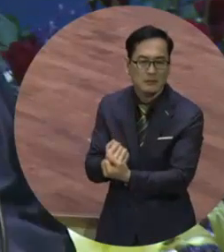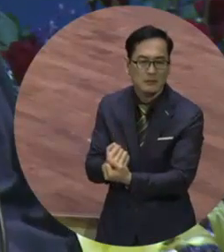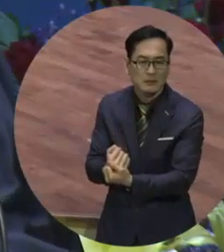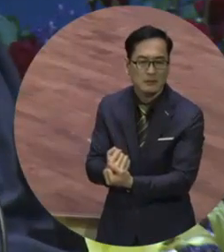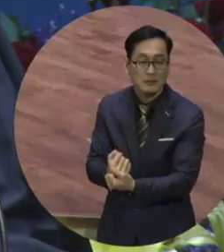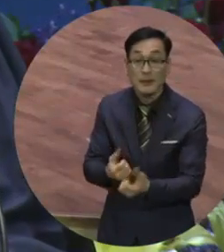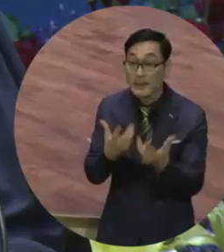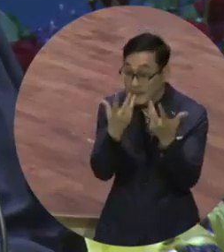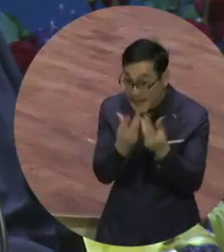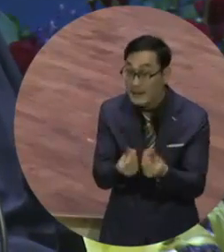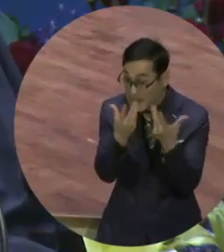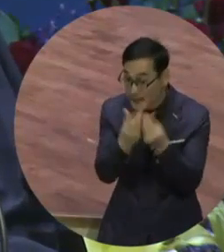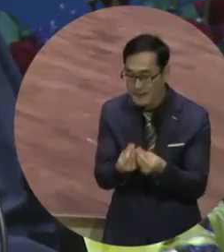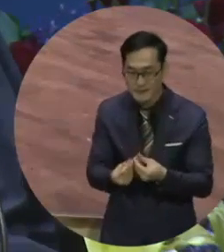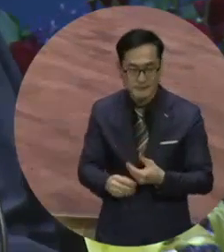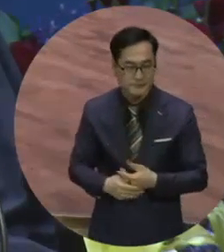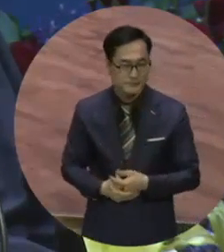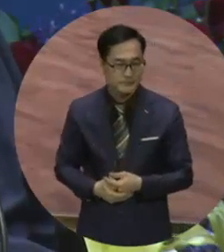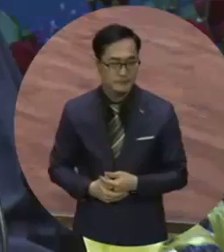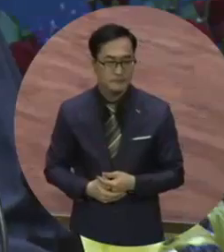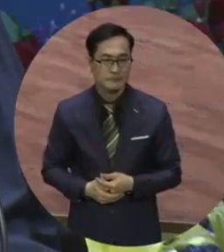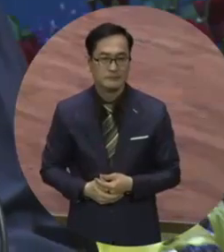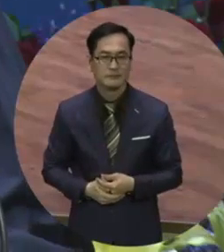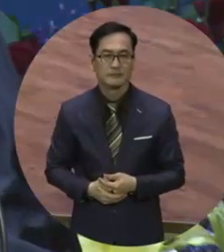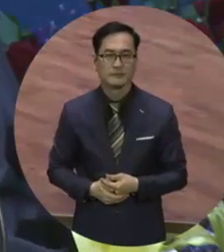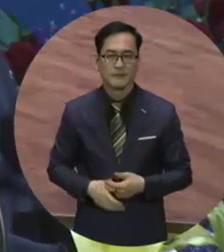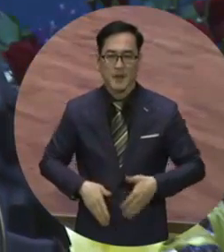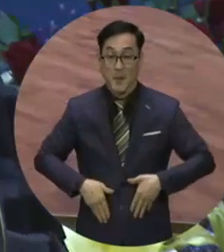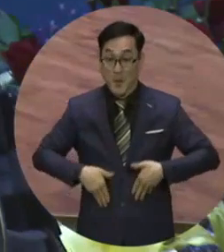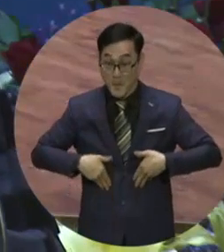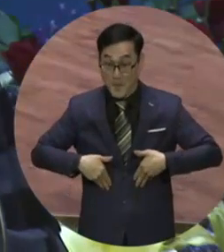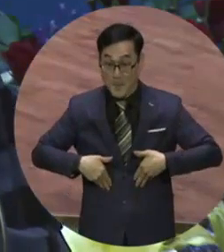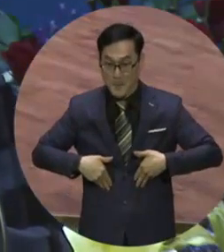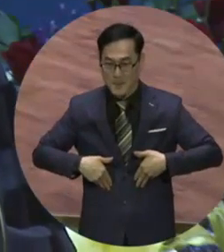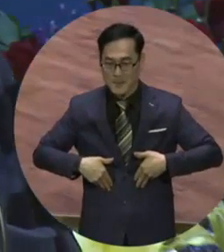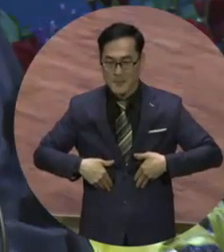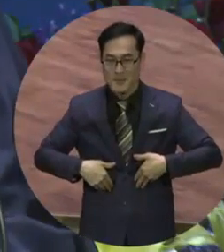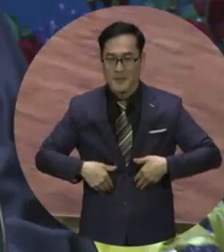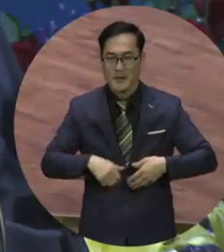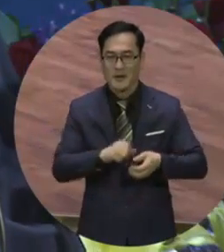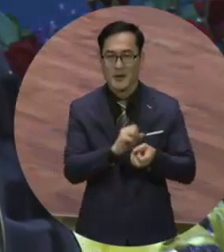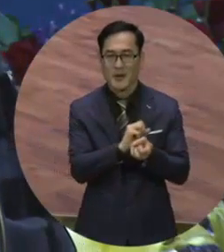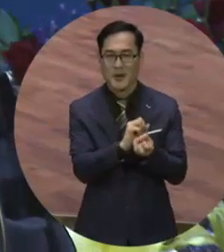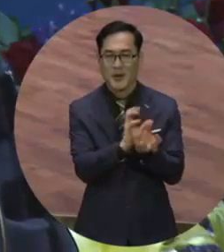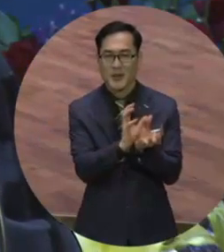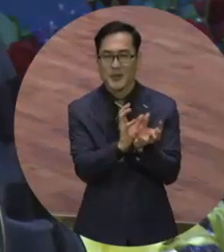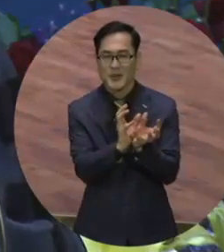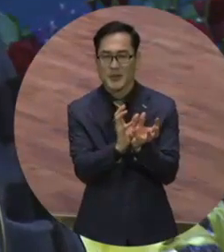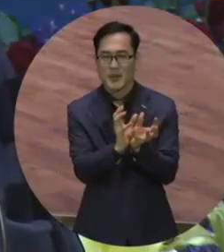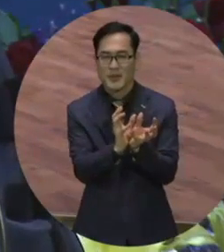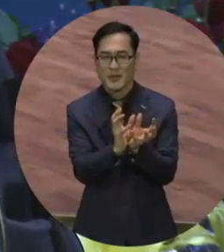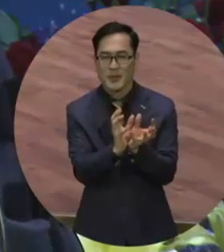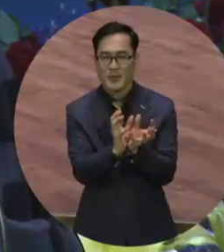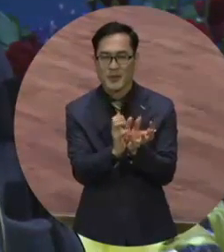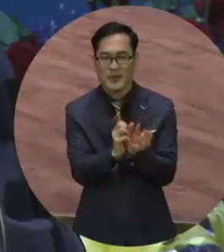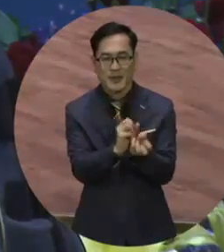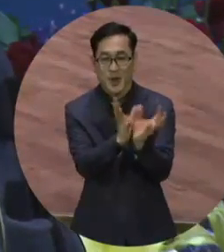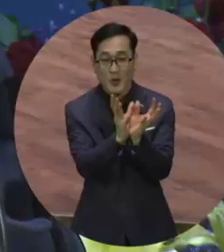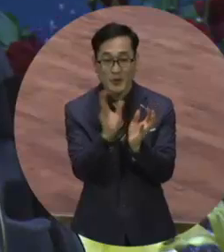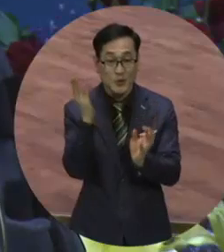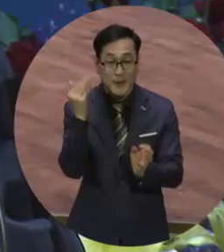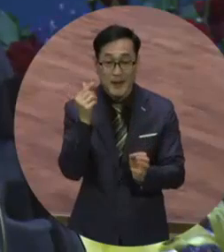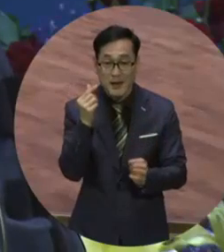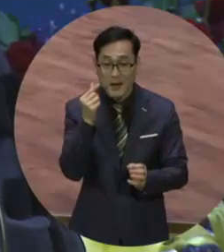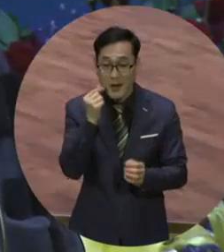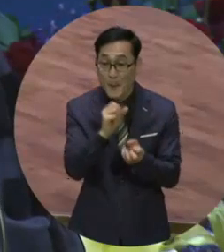봅시다. 봄이 왔습니다, 지금. 봄이 막 벚꽃이. 저는 뭐 이렇게 좀 바쁘다 보니까 벚꽃